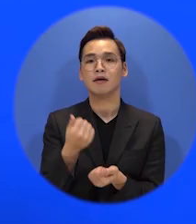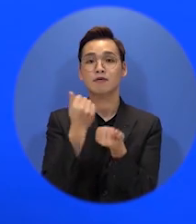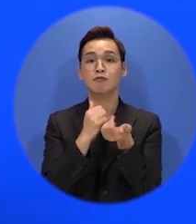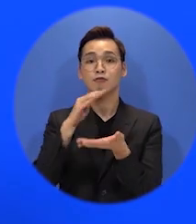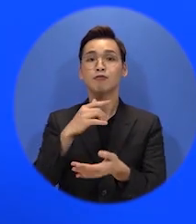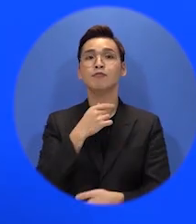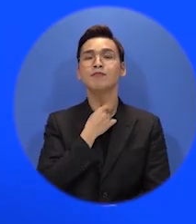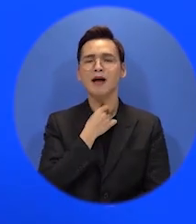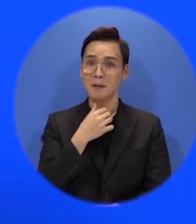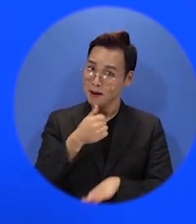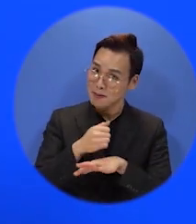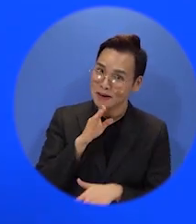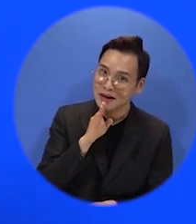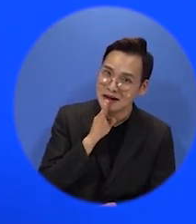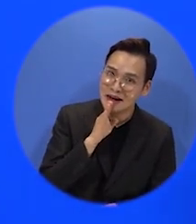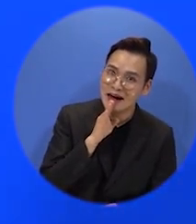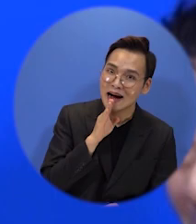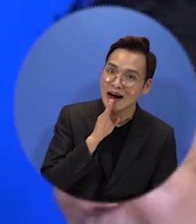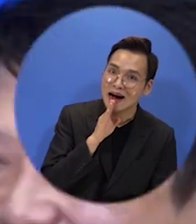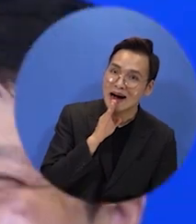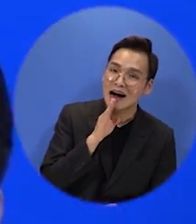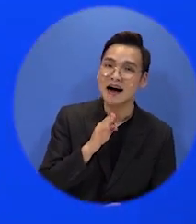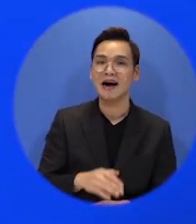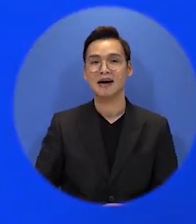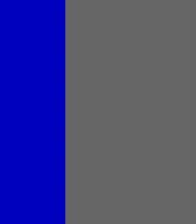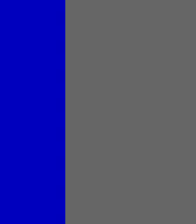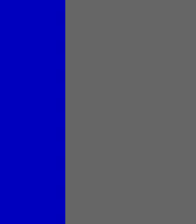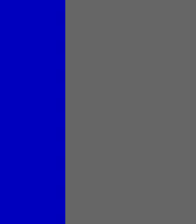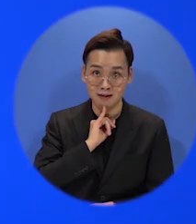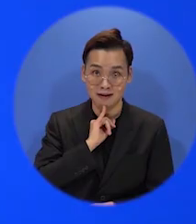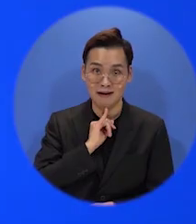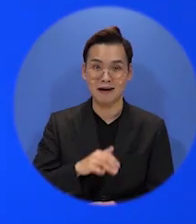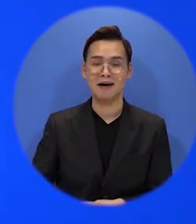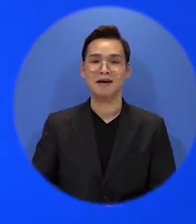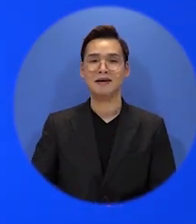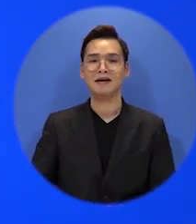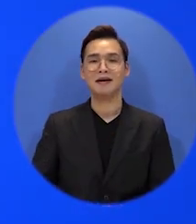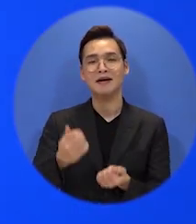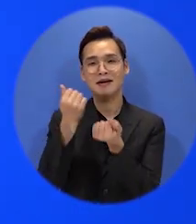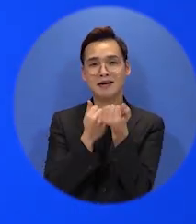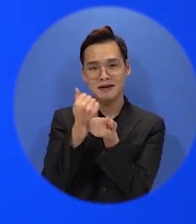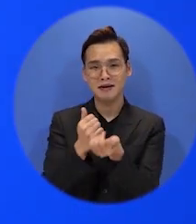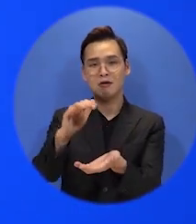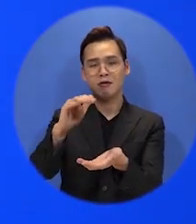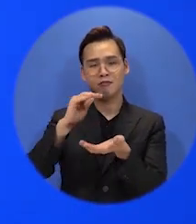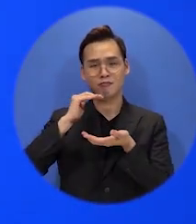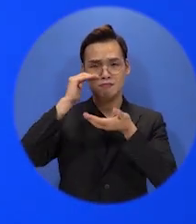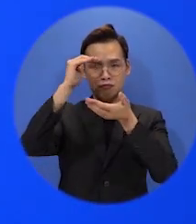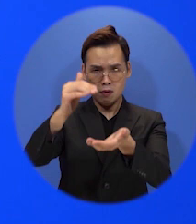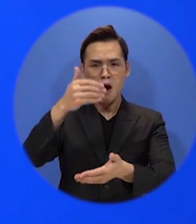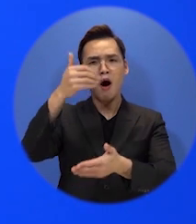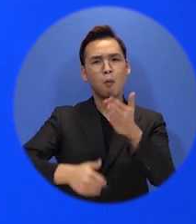게 있어요. 마지막 맞나요? 네, 마지막 맞습니다. 계속 피나겠어요? 네, 그렇습니다. 저희가 전형 설명은 충분히 이제 드린 것 같고